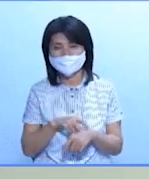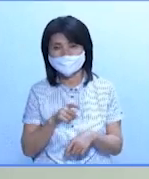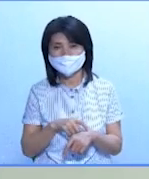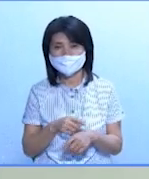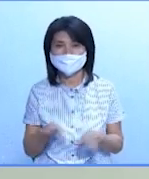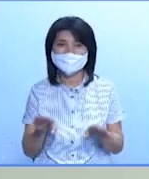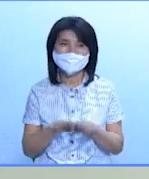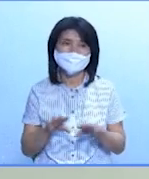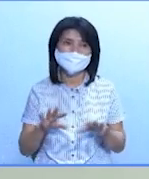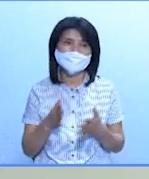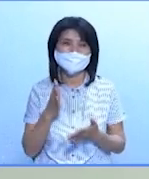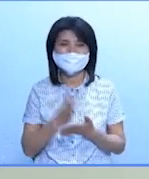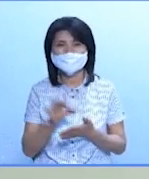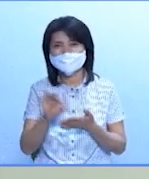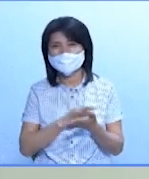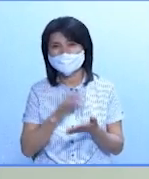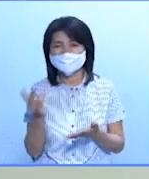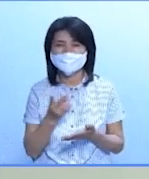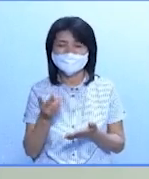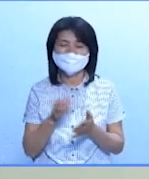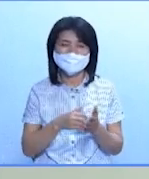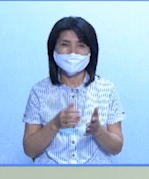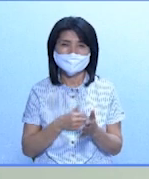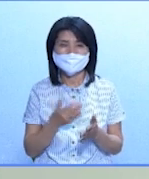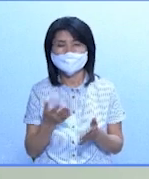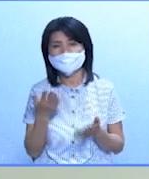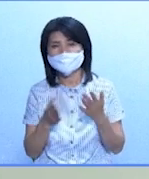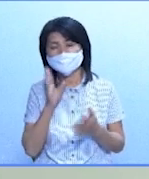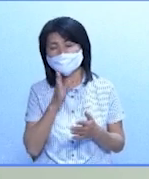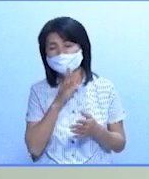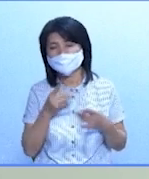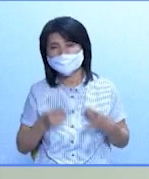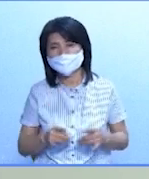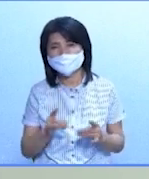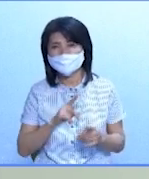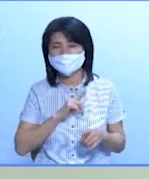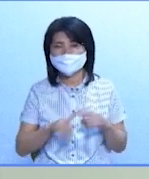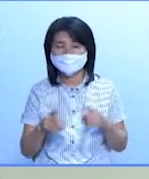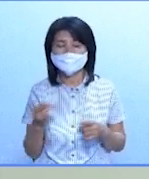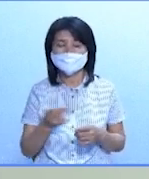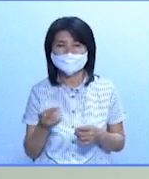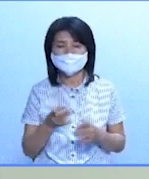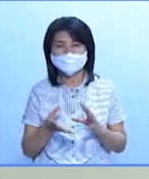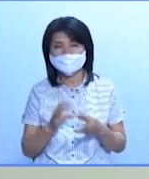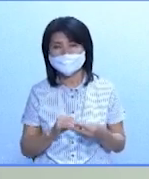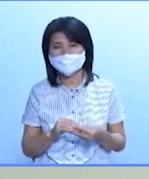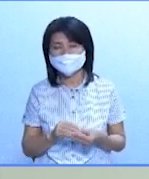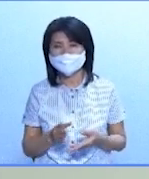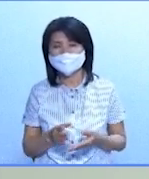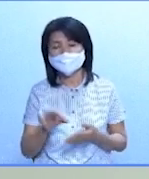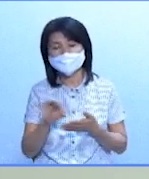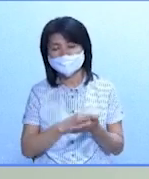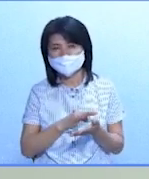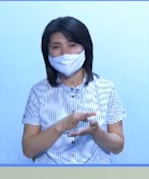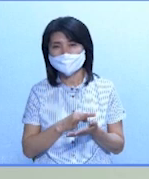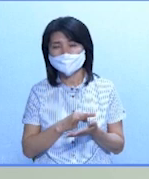такие ситуации, что человеку срочно санавиацию нужно вызывать, или же мамочка родила ребенка, чтобы ей дать накормление, нужен результат. И мы сразу